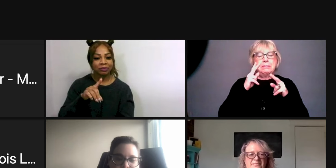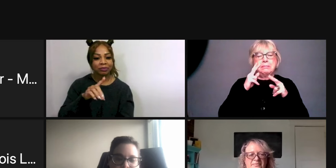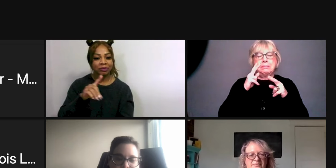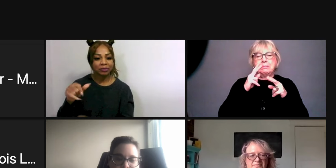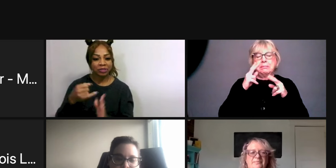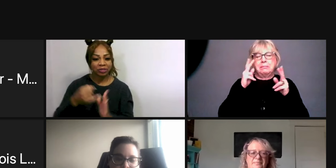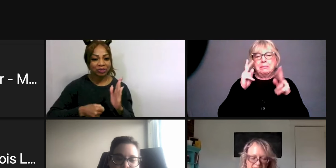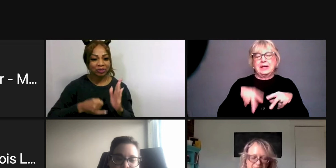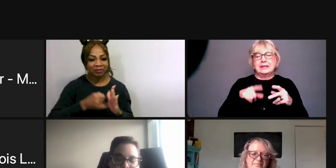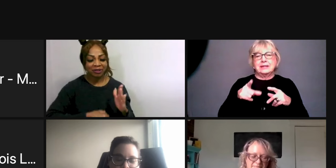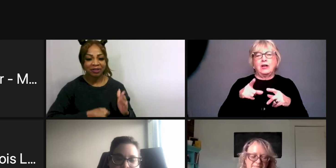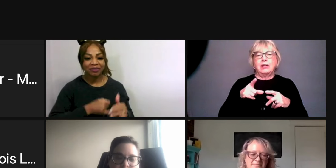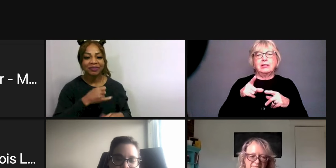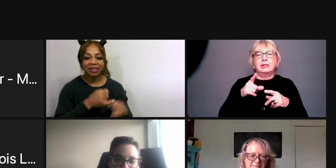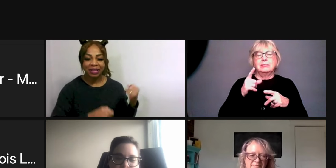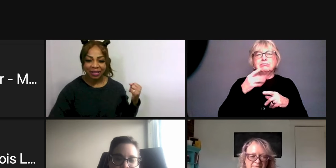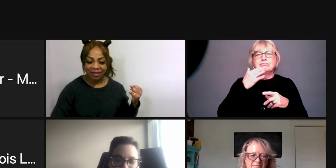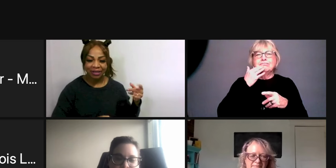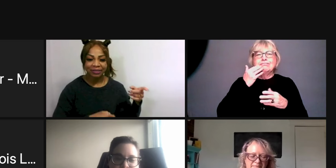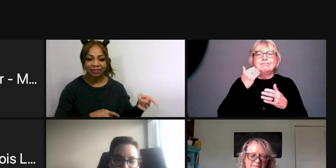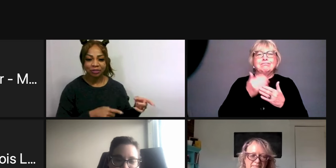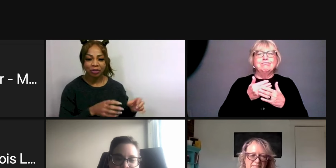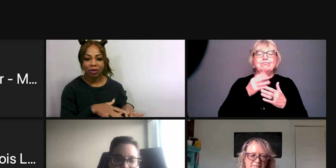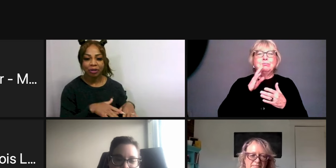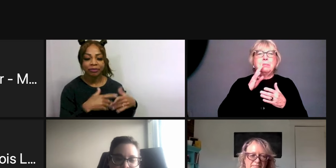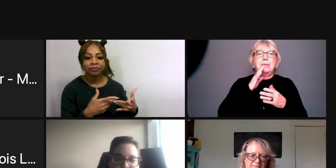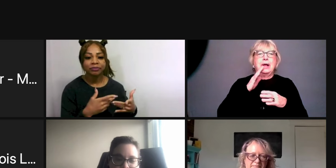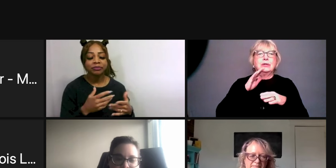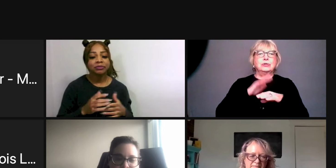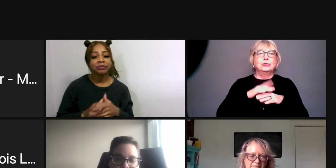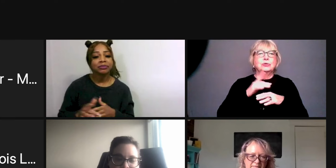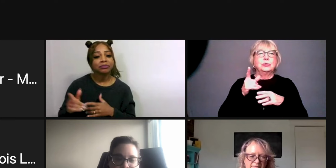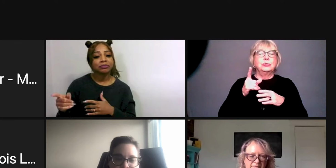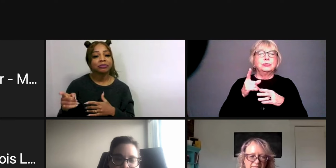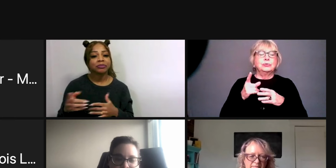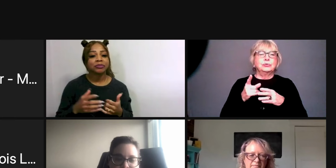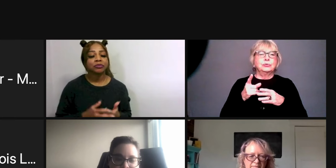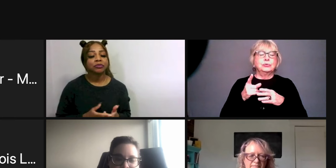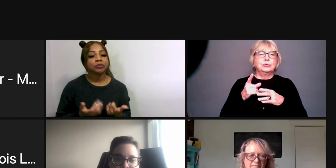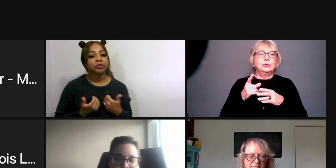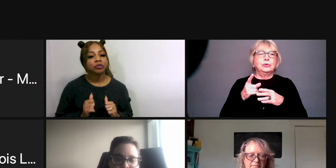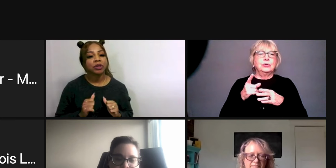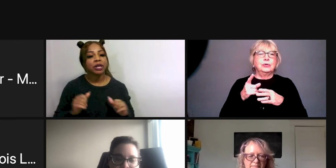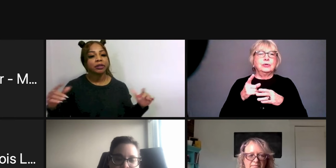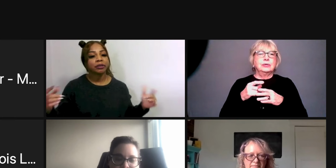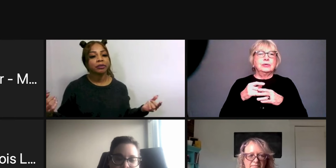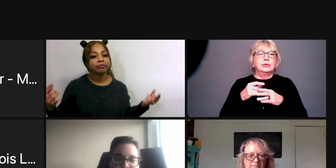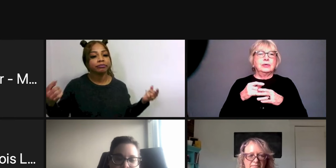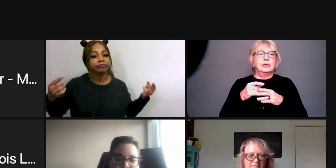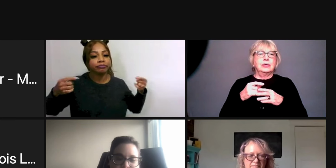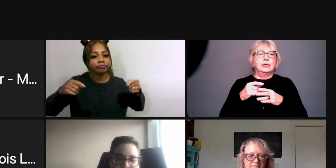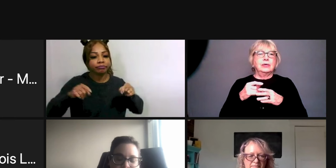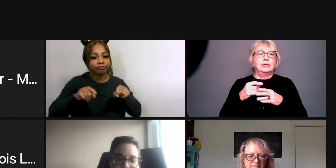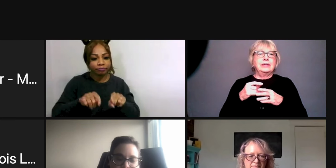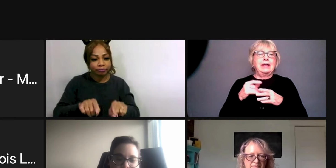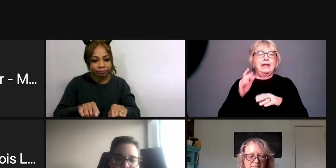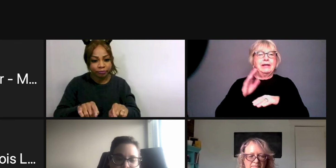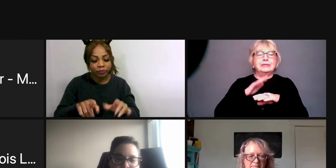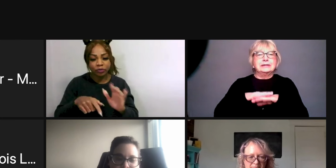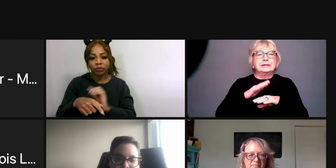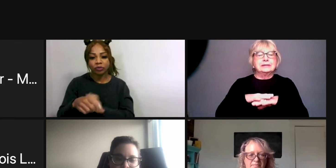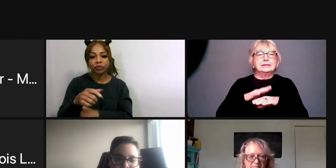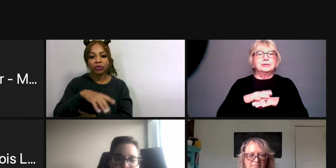qui parle donc de cette avant-garde la dernière avant-garde et il parle donc de